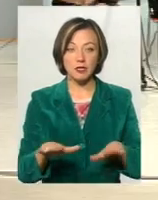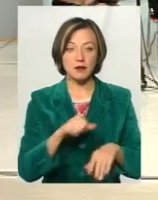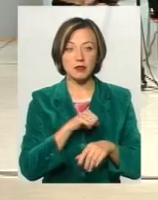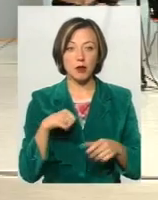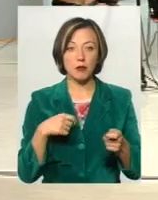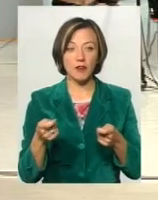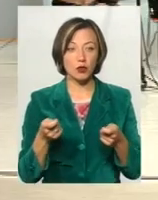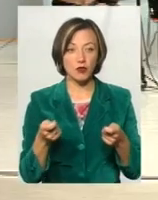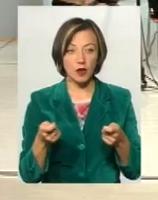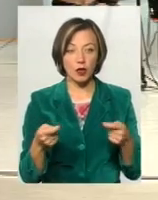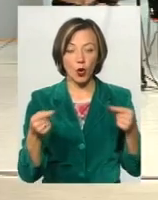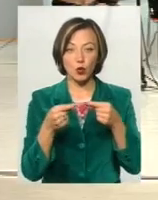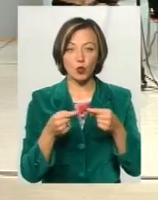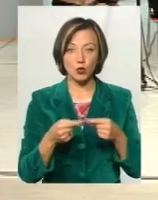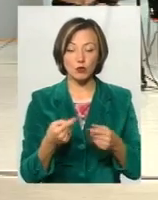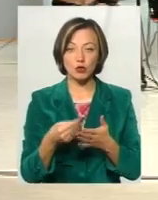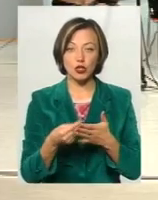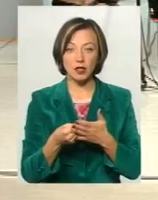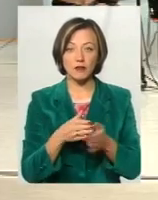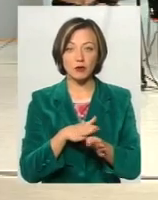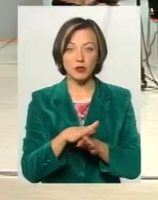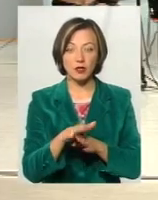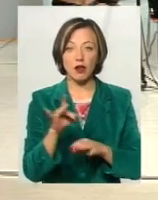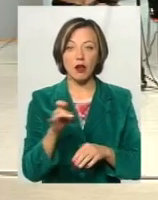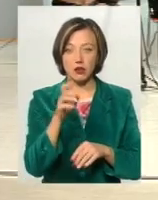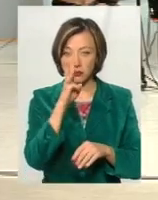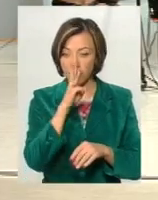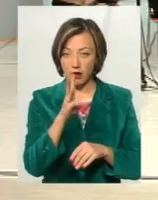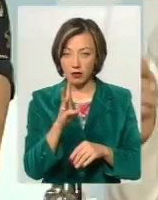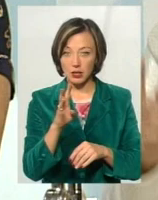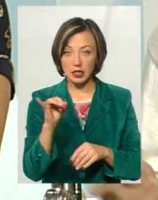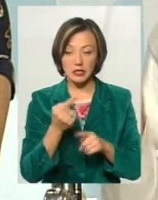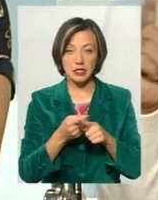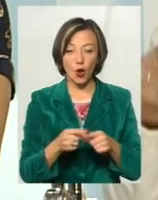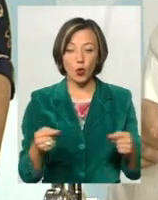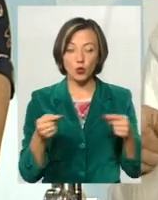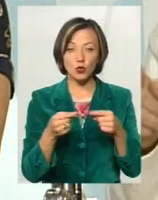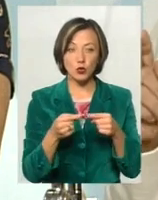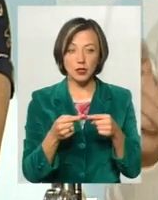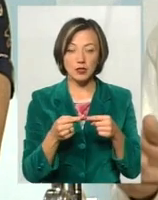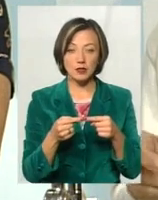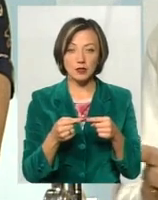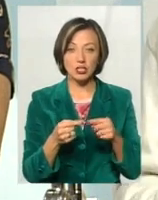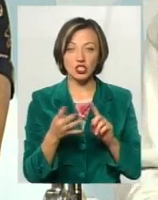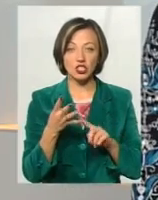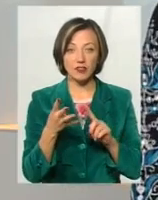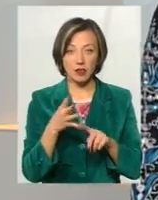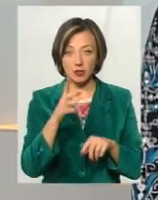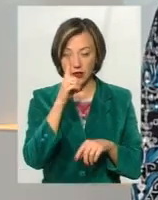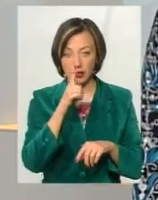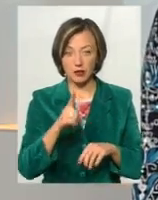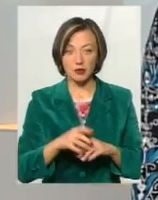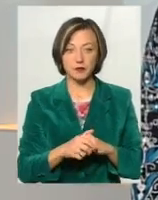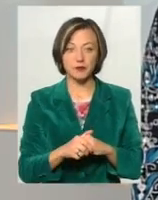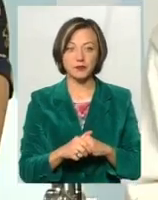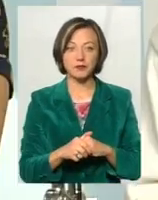самоврядування, уточнення бюджету, воно відбувається один раз в квартал, от, і це уточнення на четвертий квартал. Ми плануємо то ви